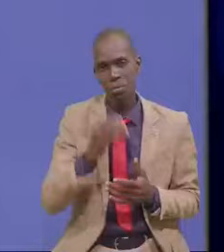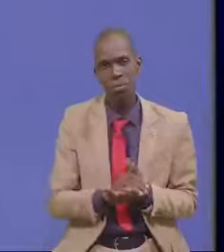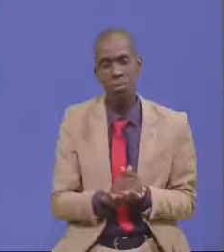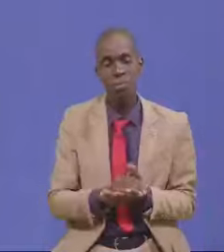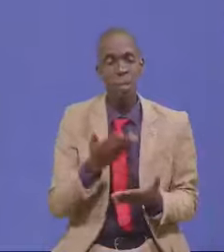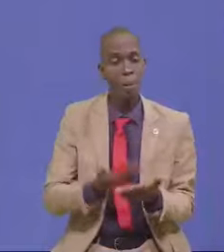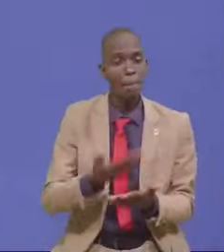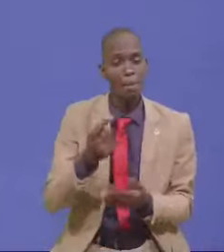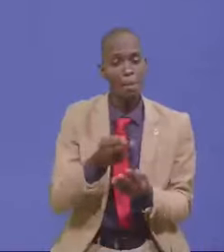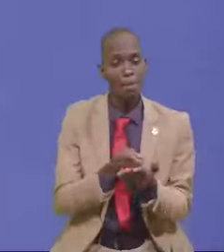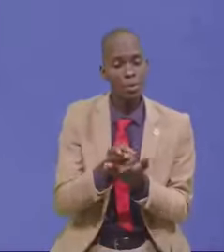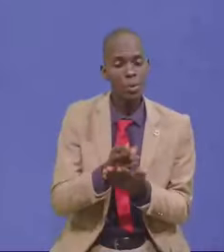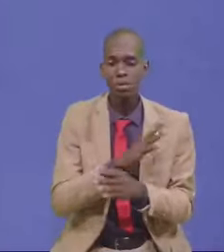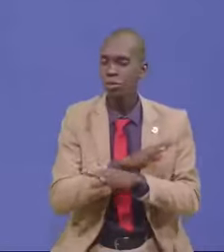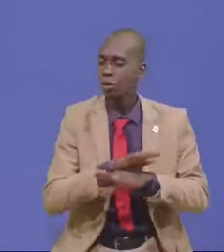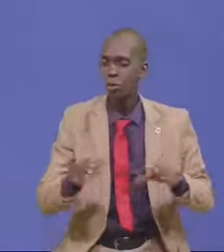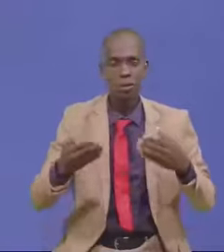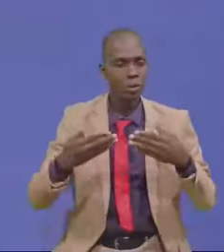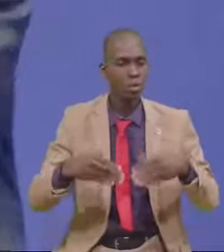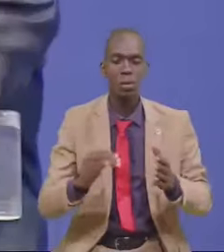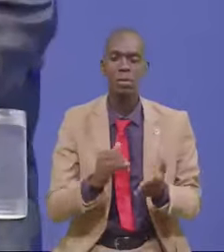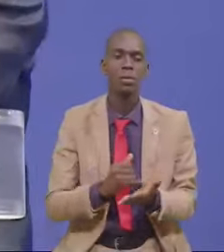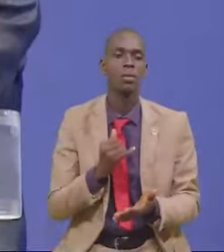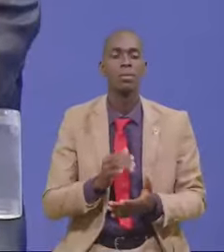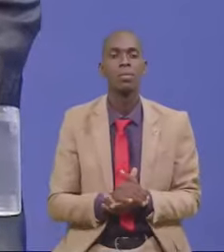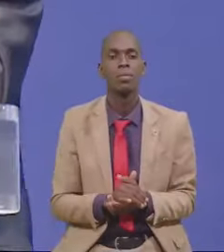Acquiert la vérité ne la vend pas.